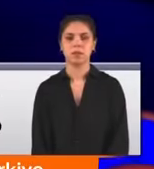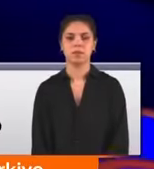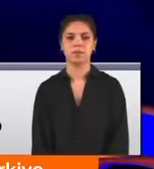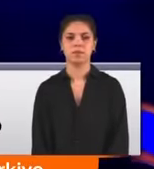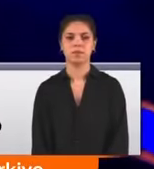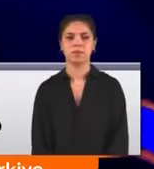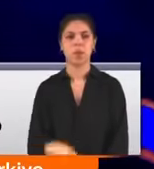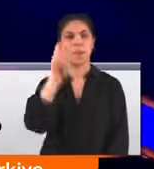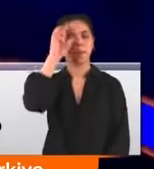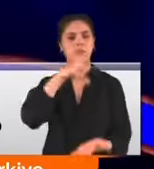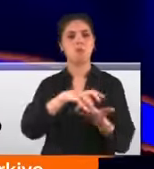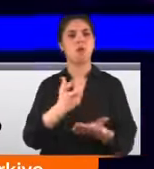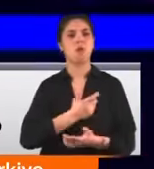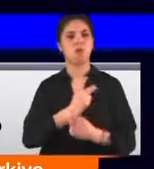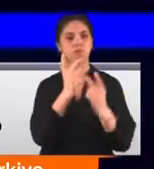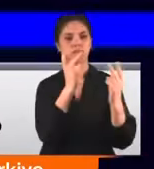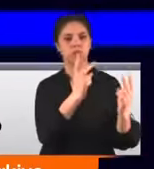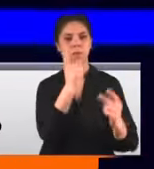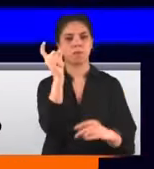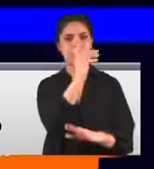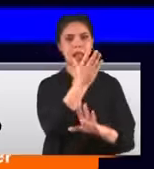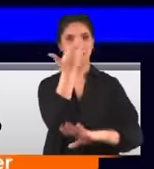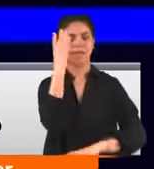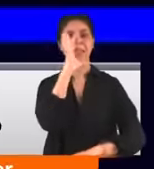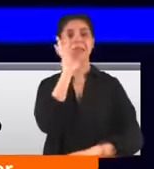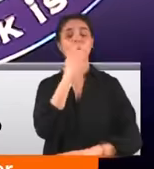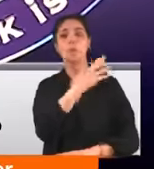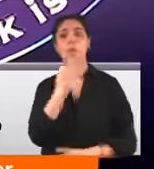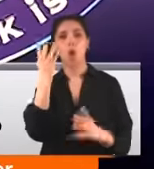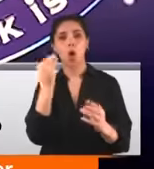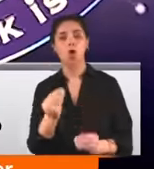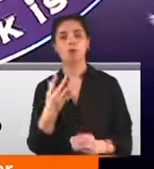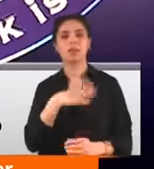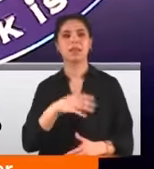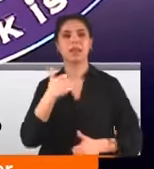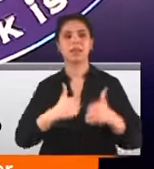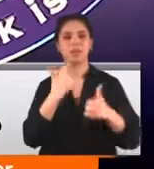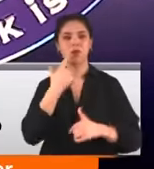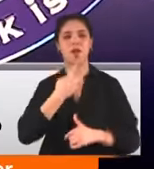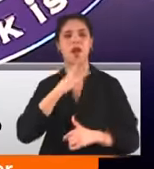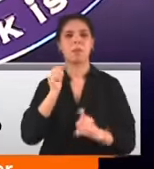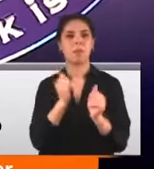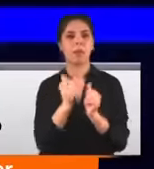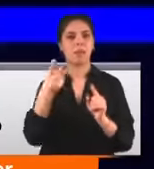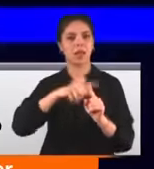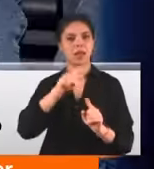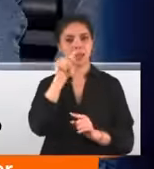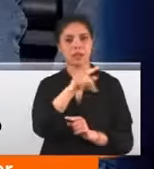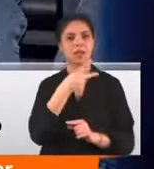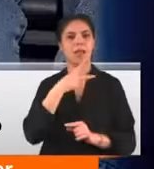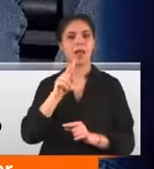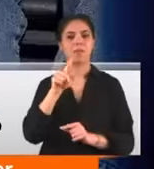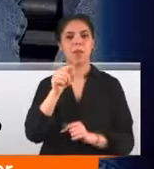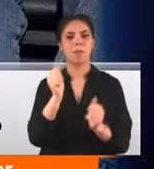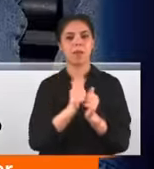Atlı psikoloji bölümü öğrencisiydi. Bir ay önce Kim Milyoner Olmak İster yarışmasına ablasıyla beraber katılmıştı. Ablamla